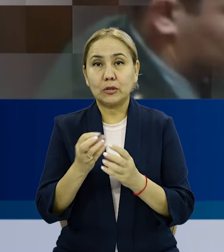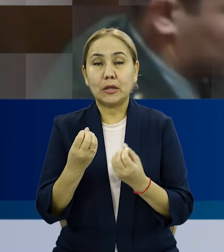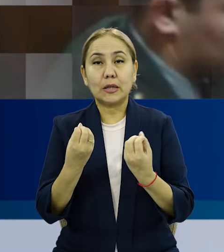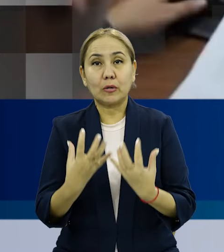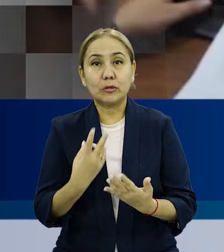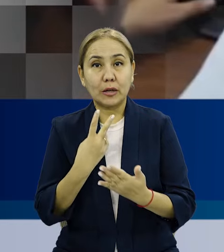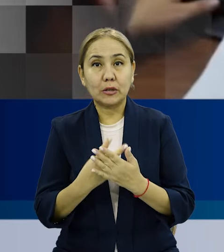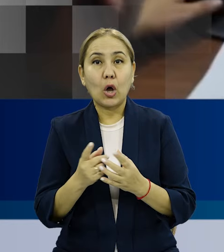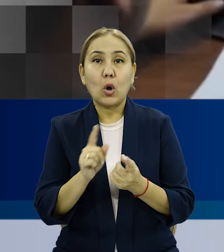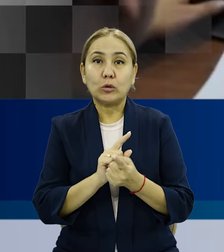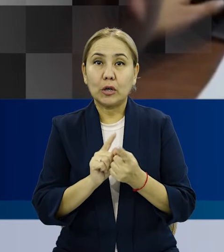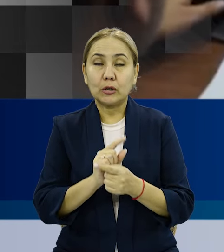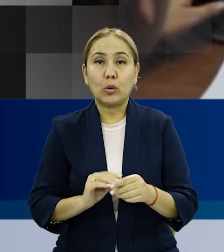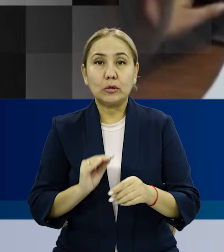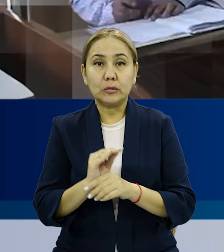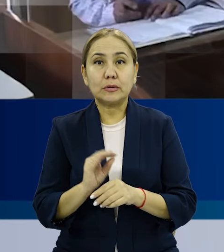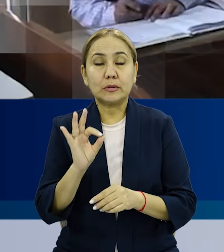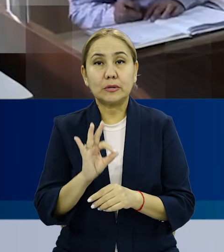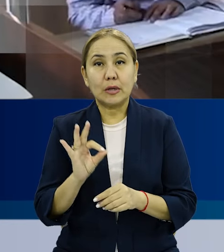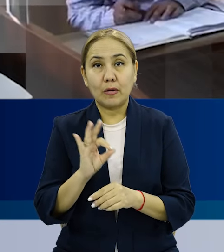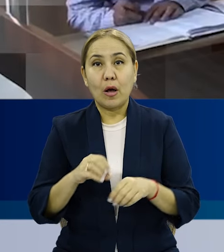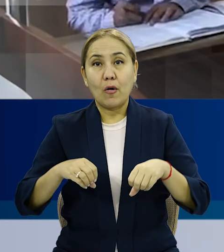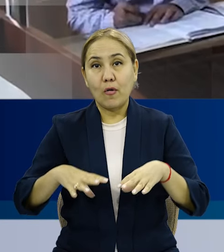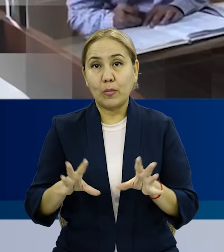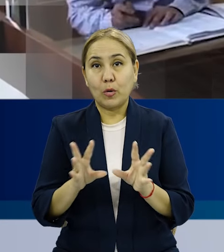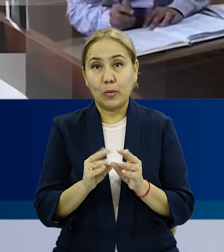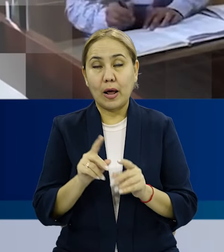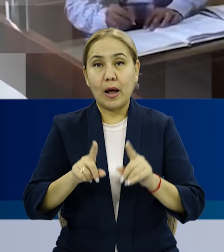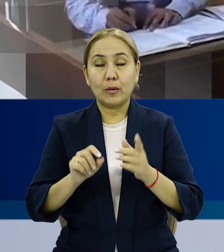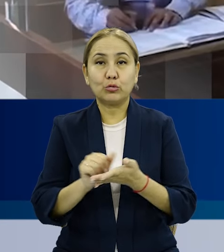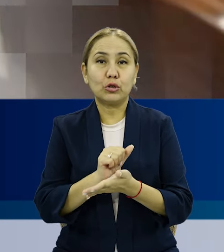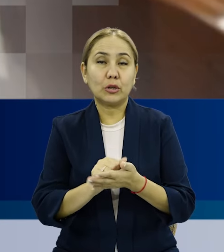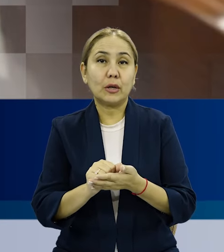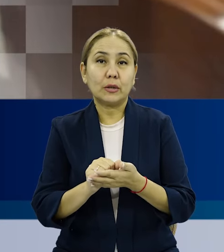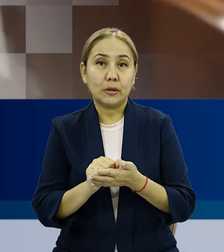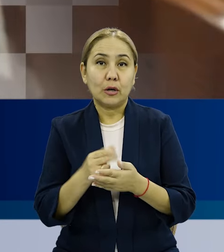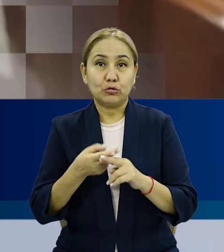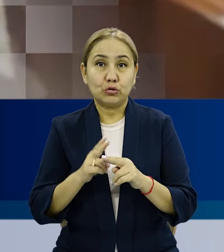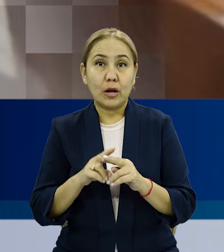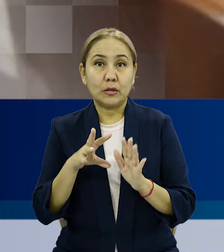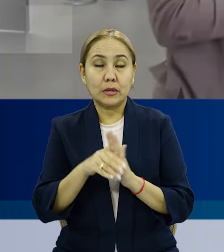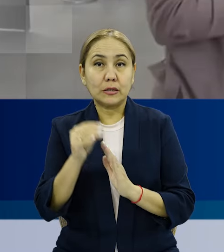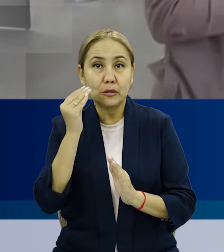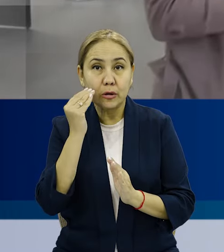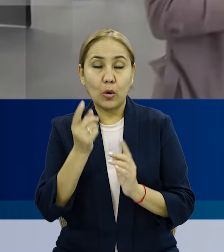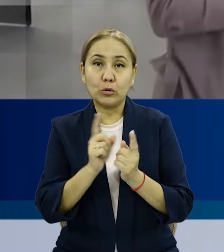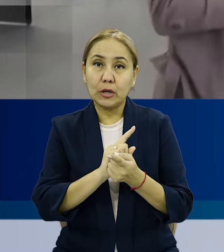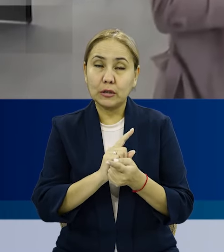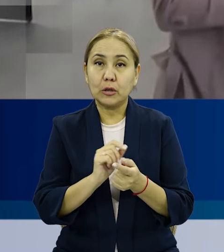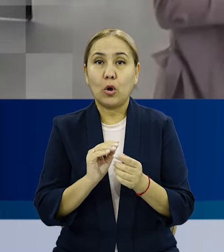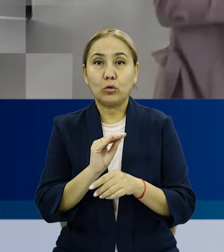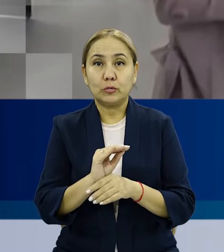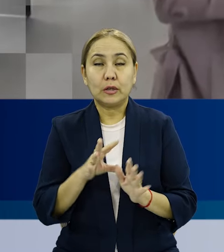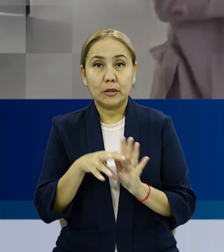takomillashtirishga qaratilgan o'zgartirish va qo'shimchalar kiritish to'g'risidagi farmon bilan ayrim hujjatlarga quyidagilarni nazarda tutuvchi o'zgartirish va qo'shimchalar